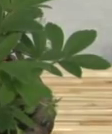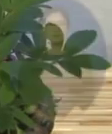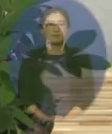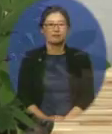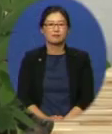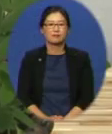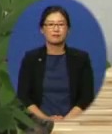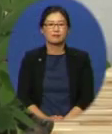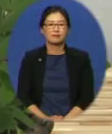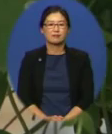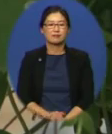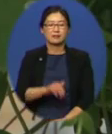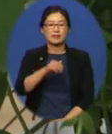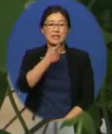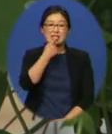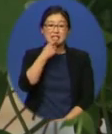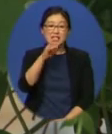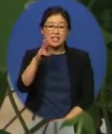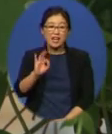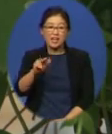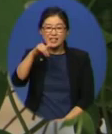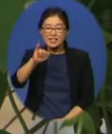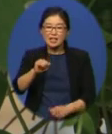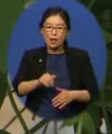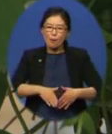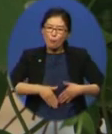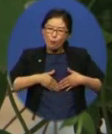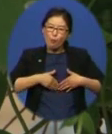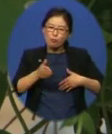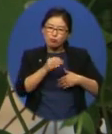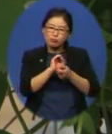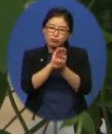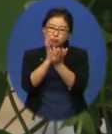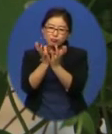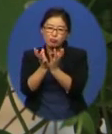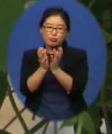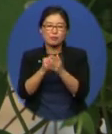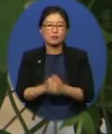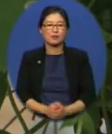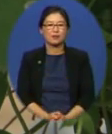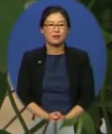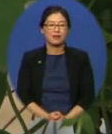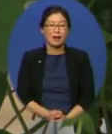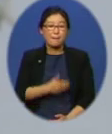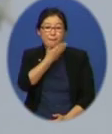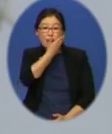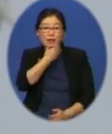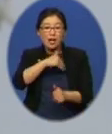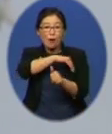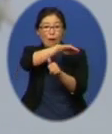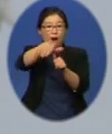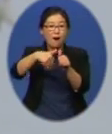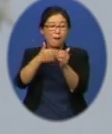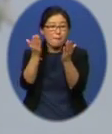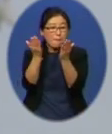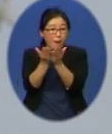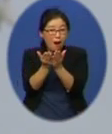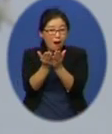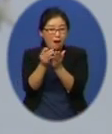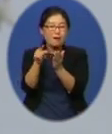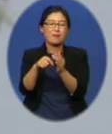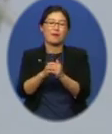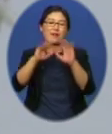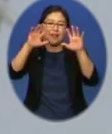흰 양지는 초봄부터 꽃이 피는 여러 해 사리인데 영양과 환경이 맞을 경우 가을에도 꽃을